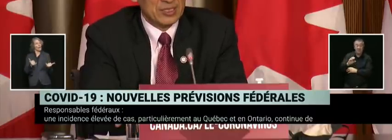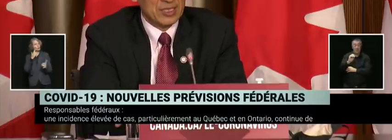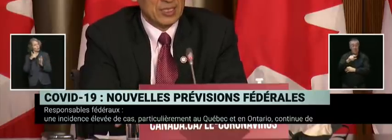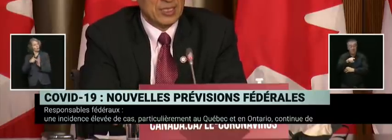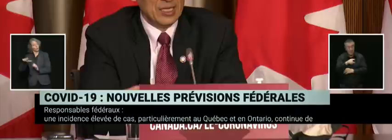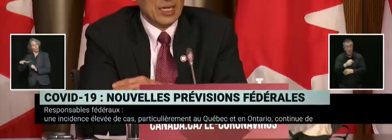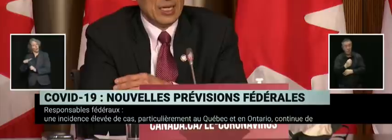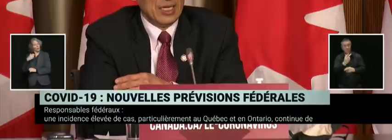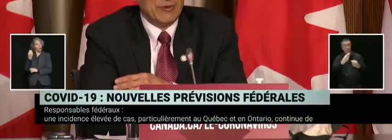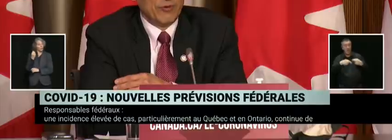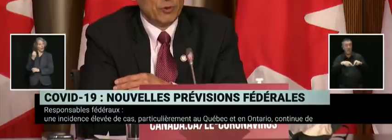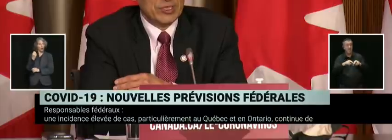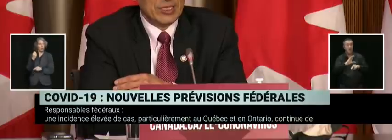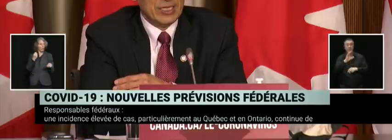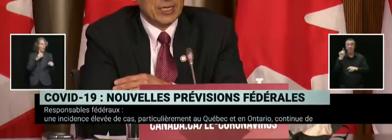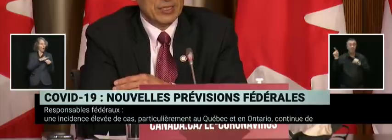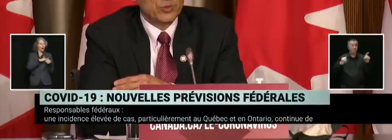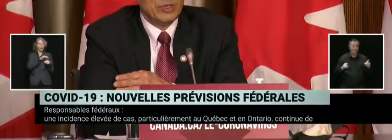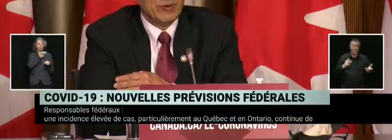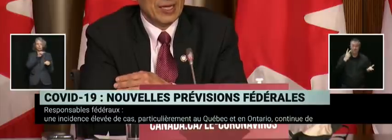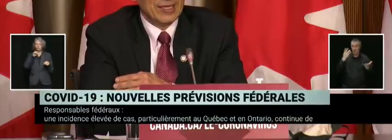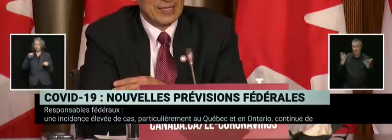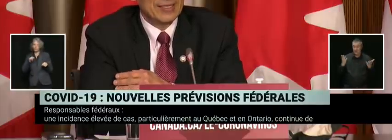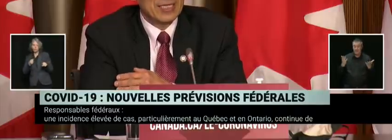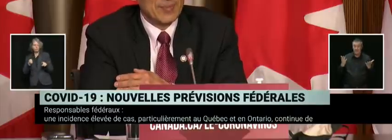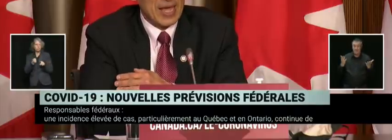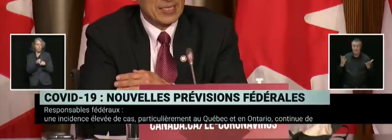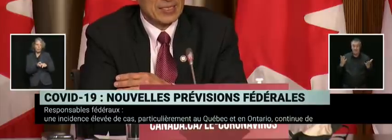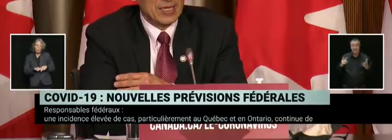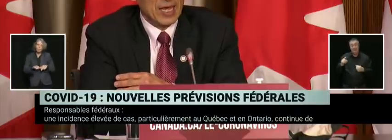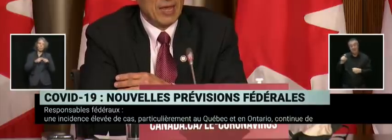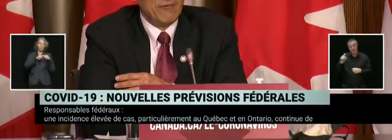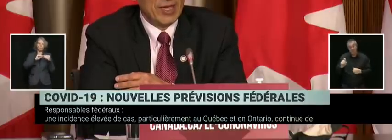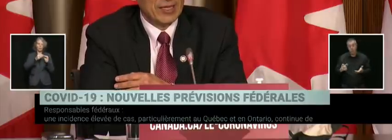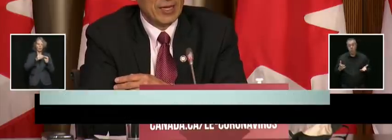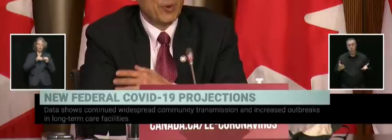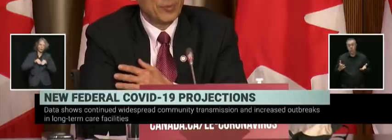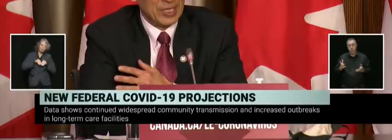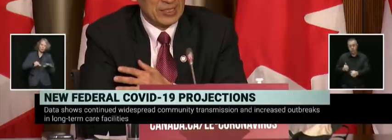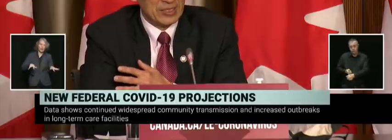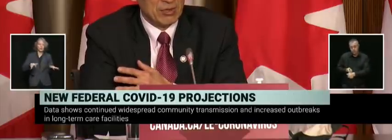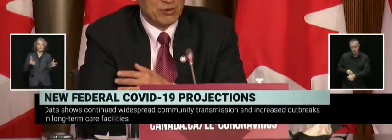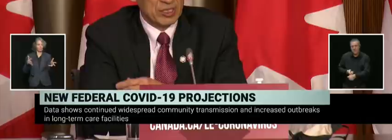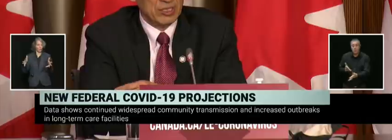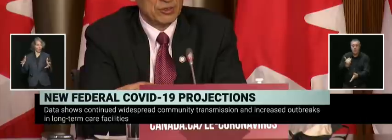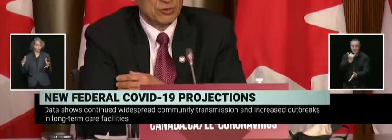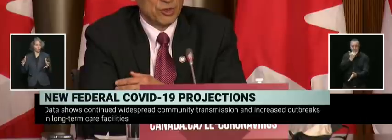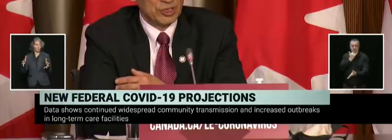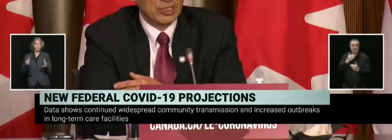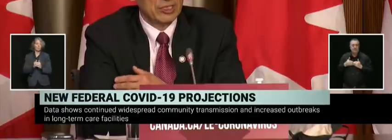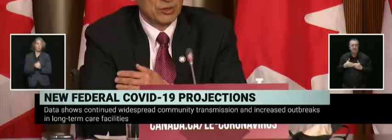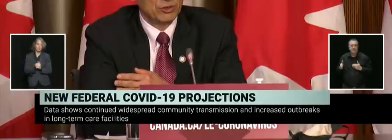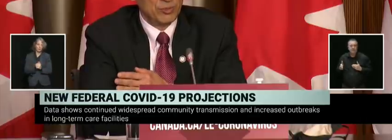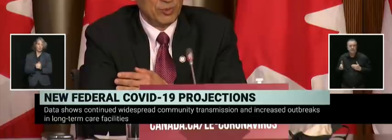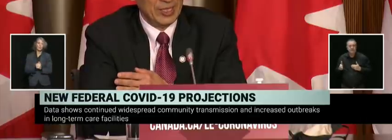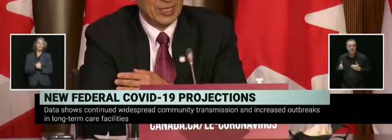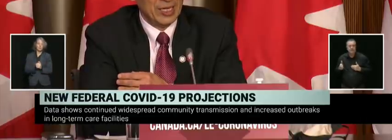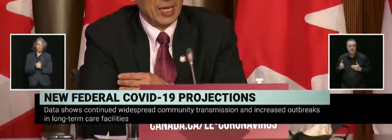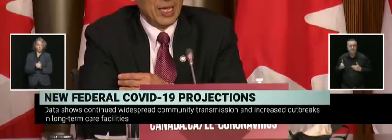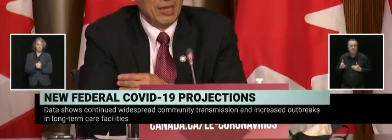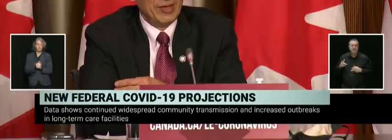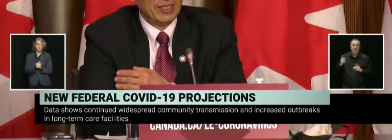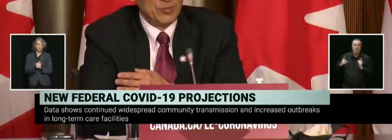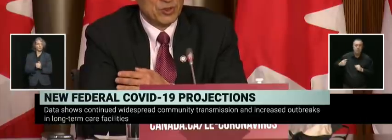pense qu'il faut aussi suivre qu'est-ce qui se passe avec la population, aussi les autorités de santé